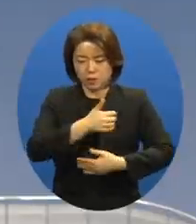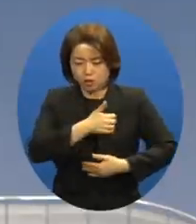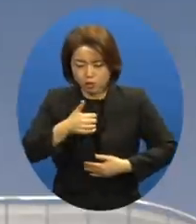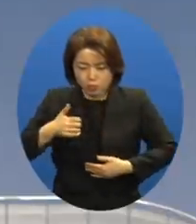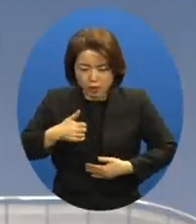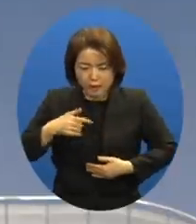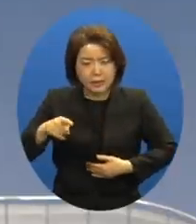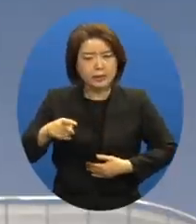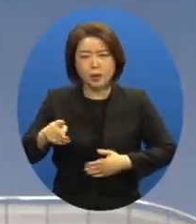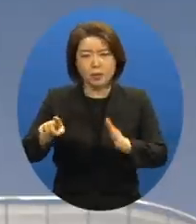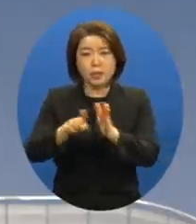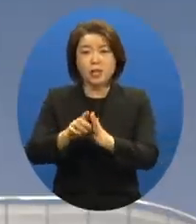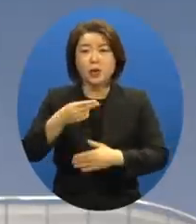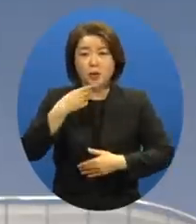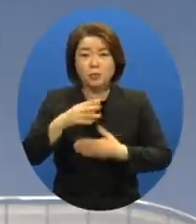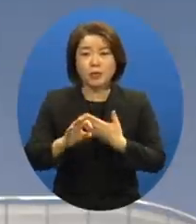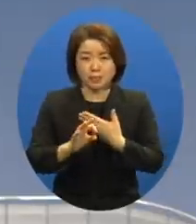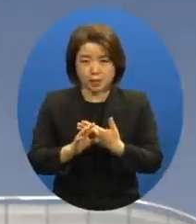없다면